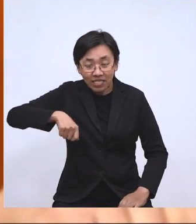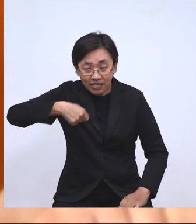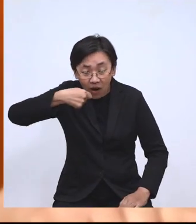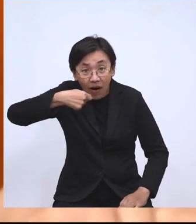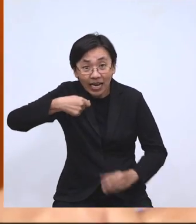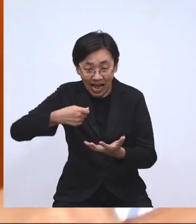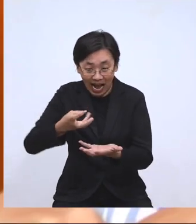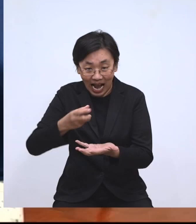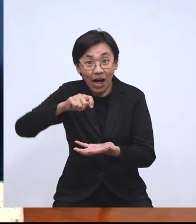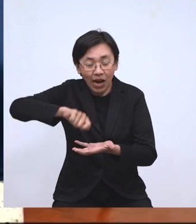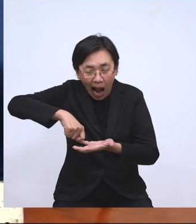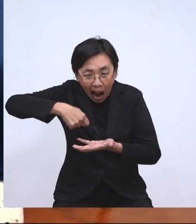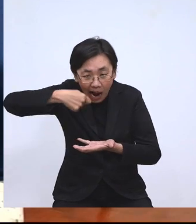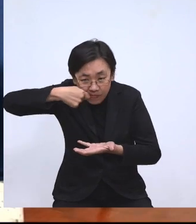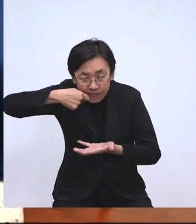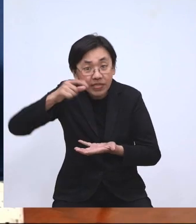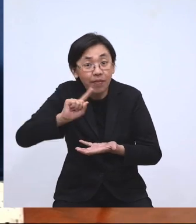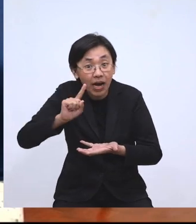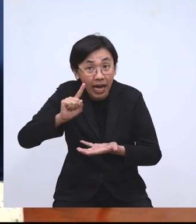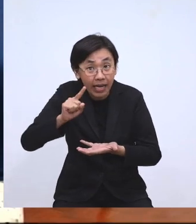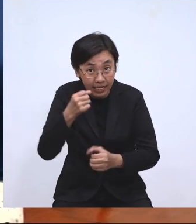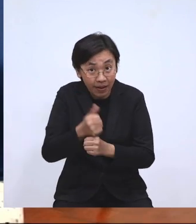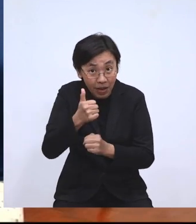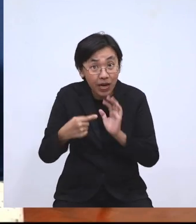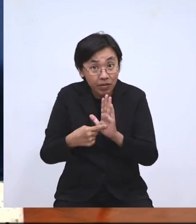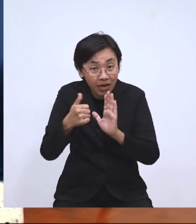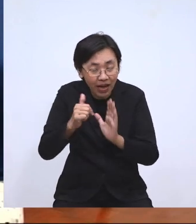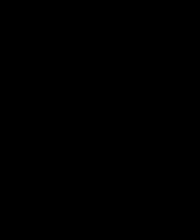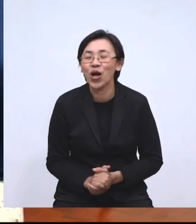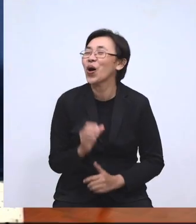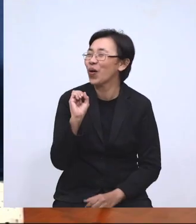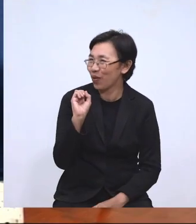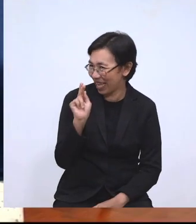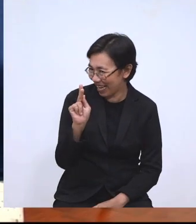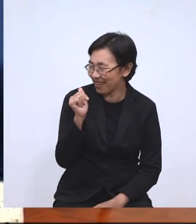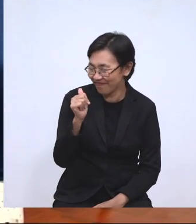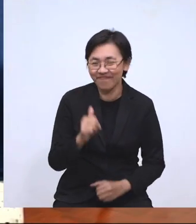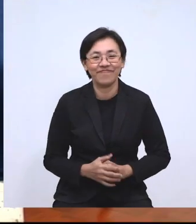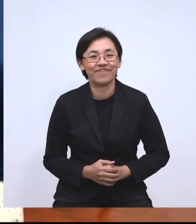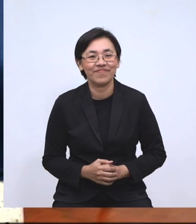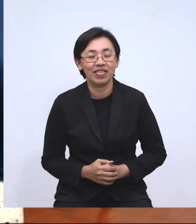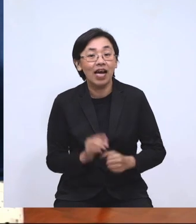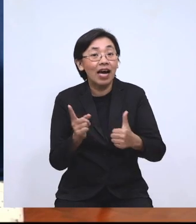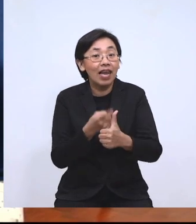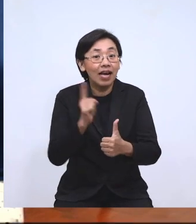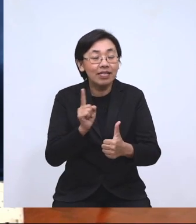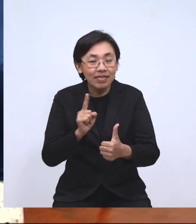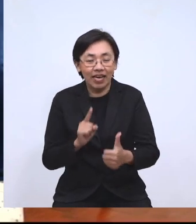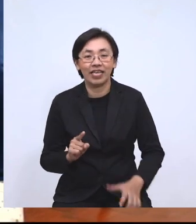ช้อนเนี่ยพี่มอสต้องทำทักษะอะไรบ้างโอเคไหม โอเคครับ ทักษะ